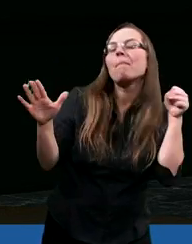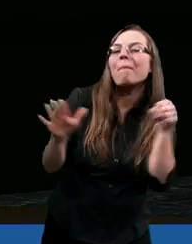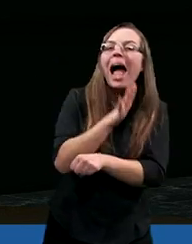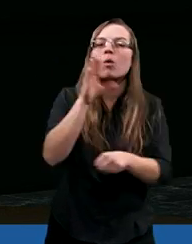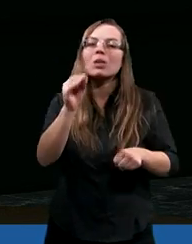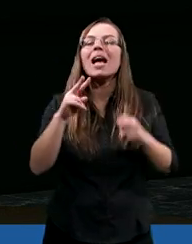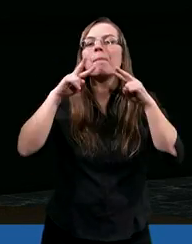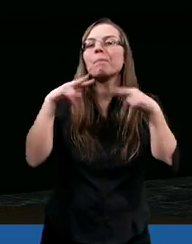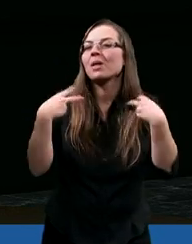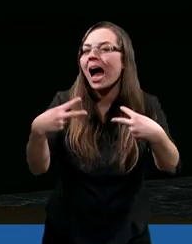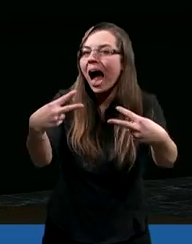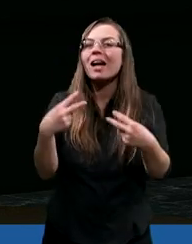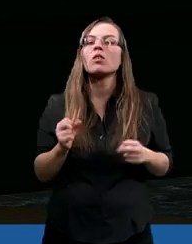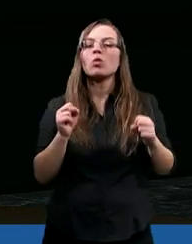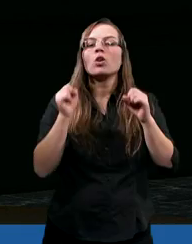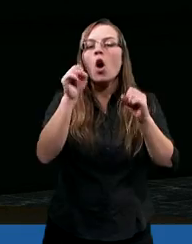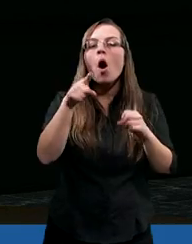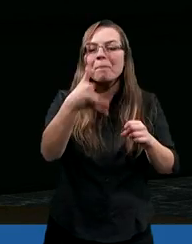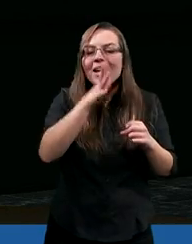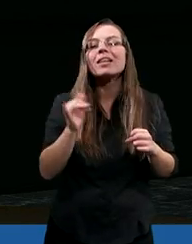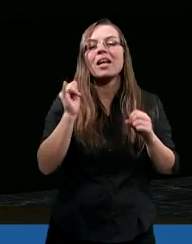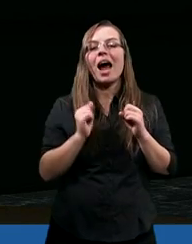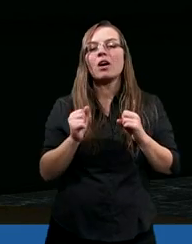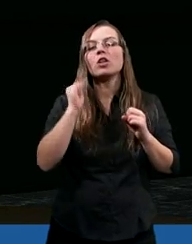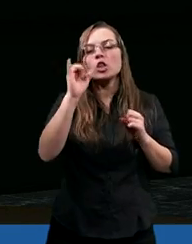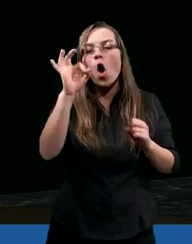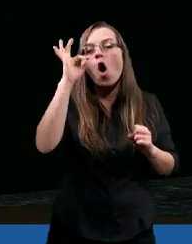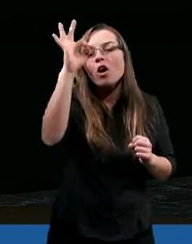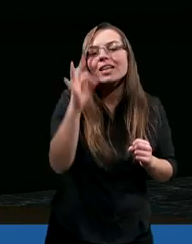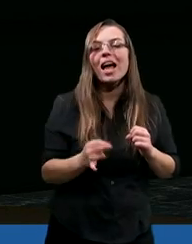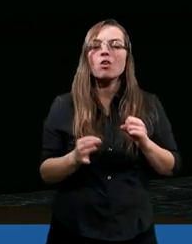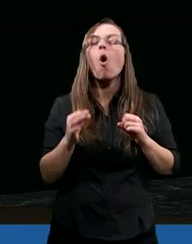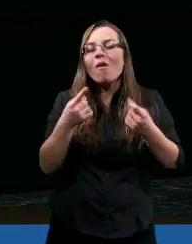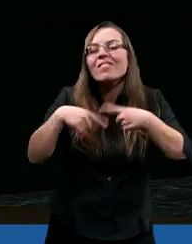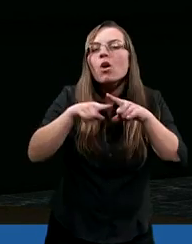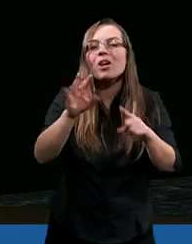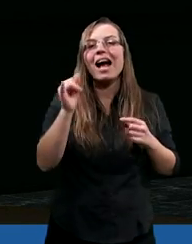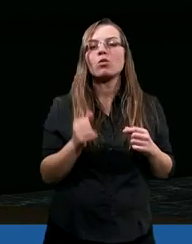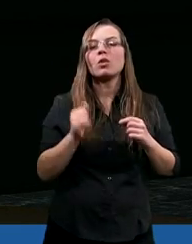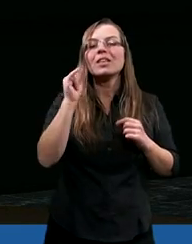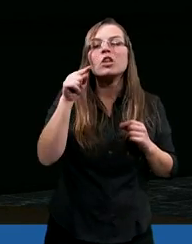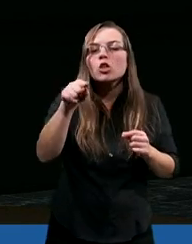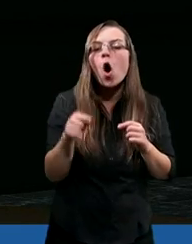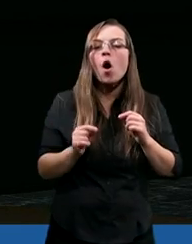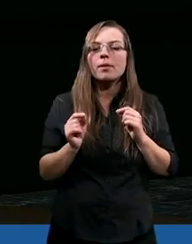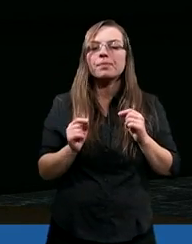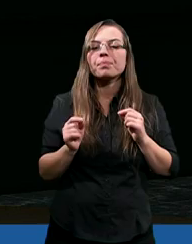przekazów o Mesjaszu, o Jego roli i o Jego dziele, jakie ma wykonać. I stąd to